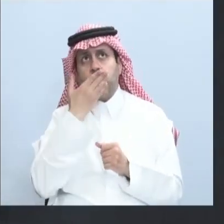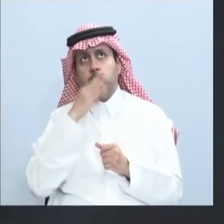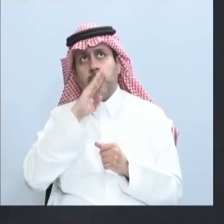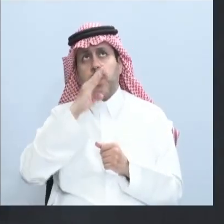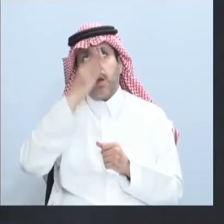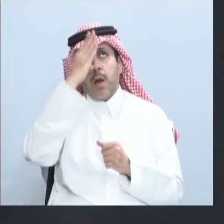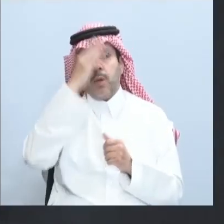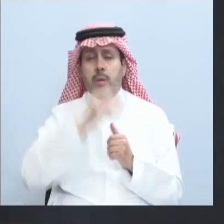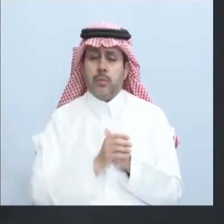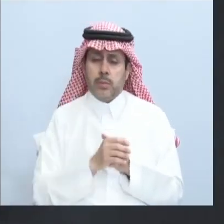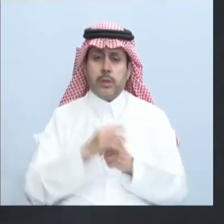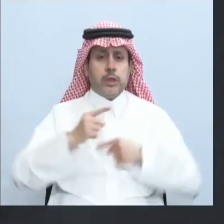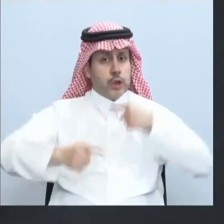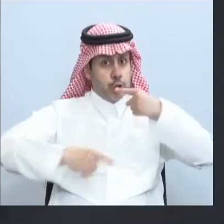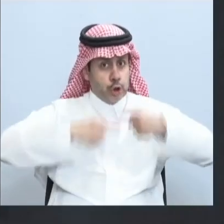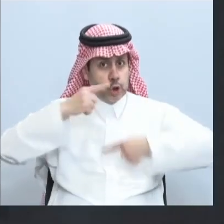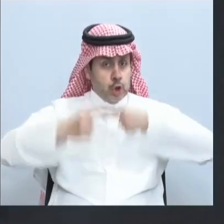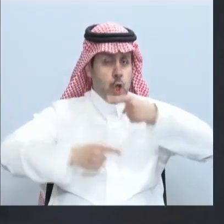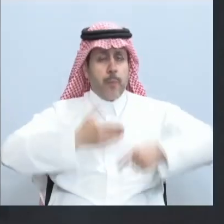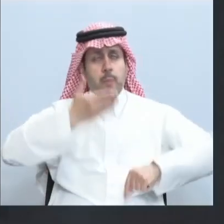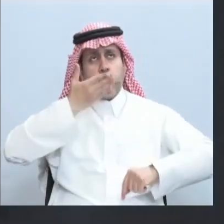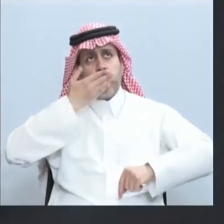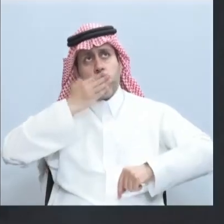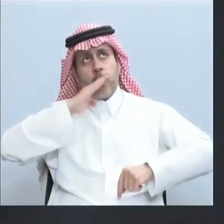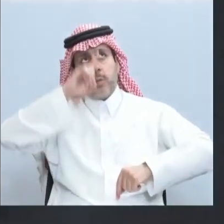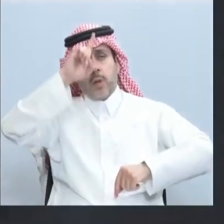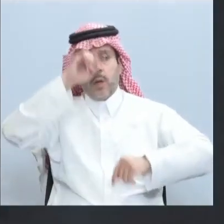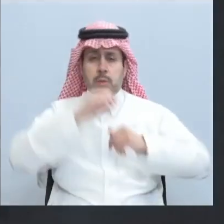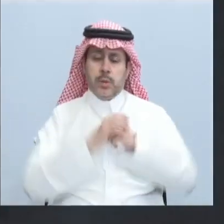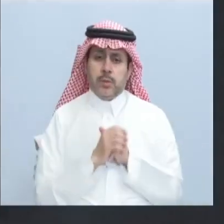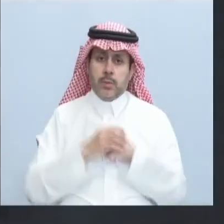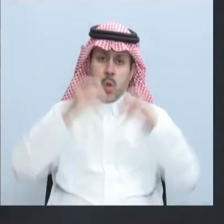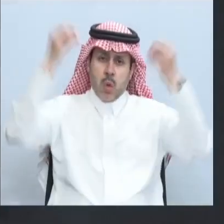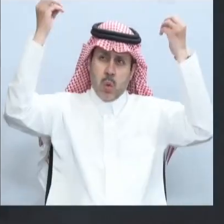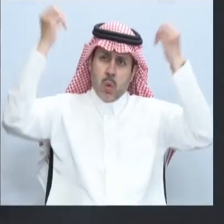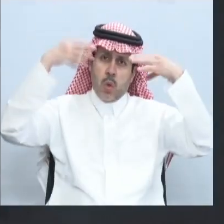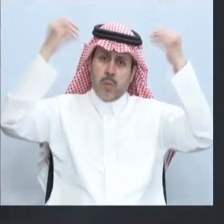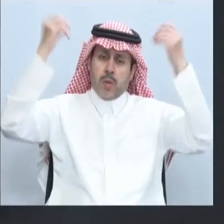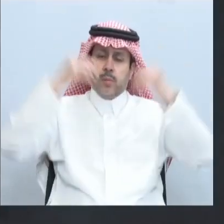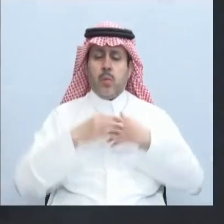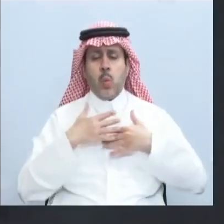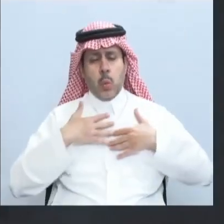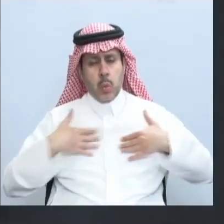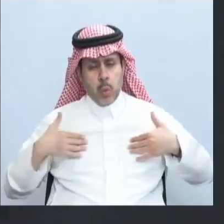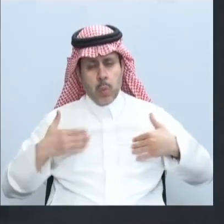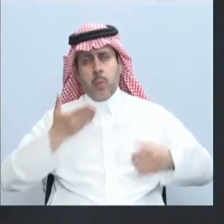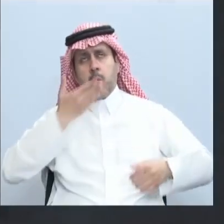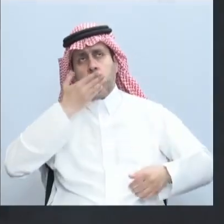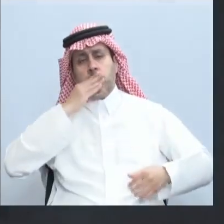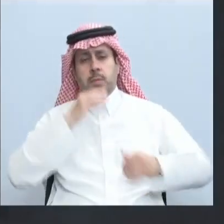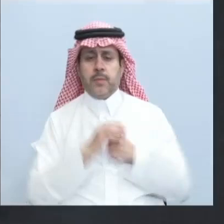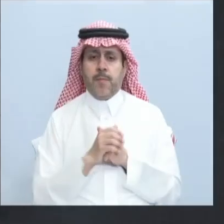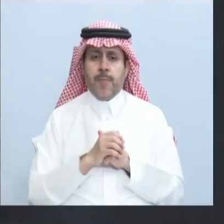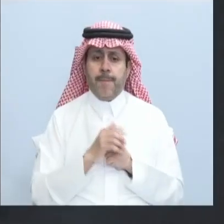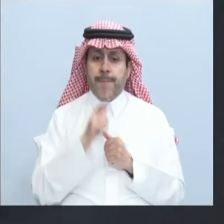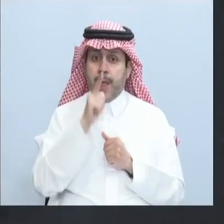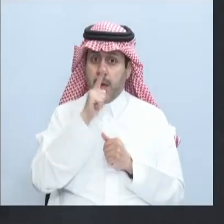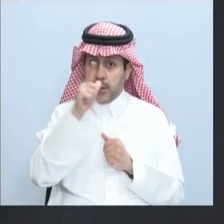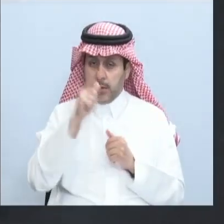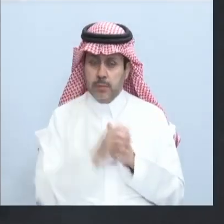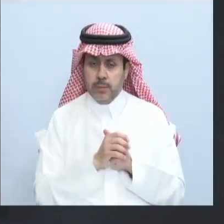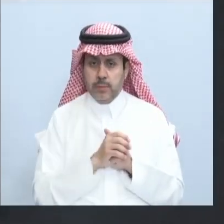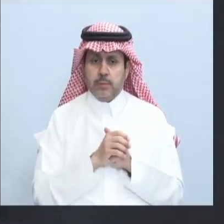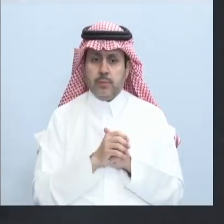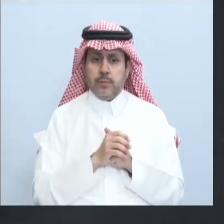ان يشكر الله عز وجل على هذه النعم ان يشكر الله عز وجل على هذه النعم قال الله عز وجل واذ